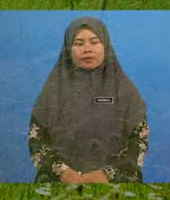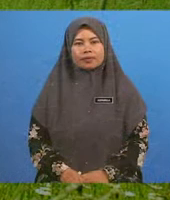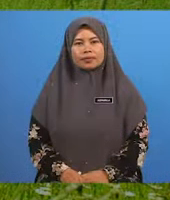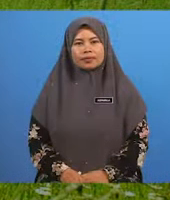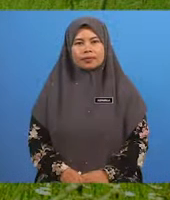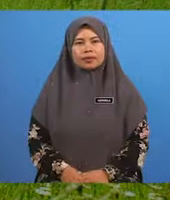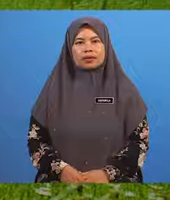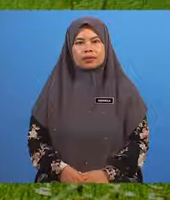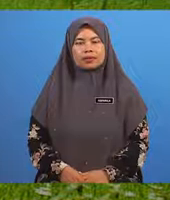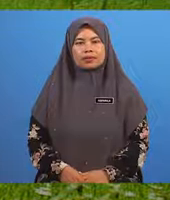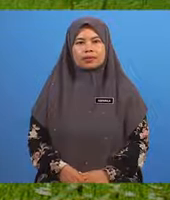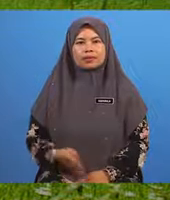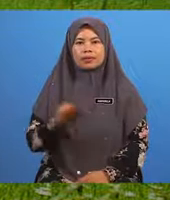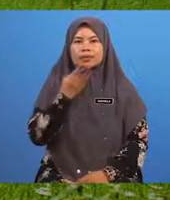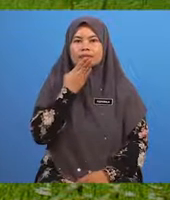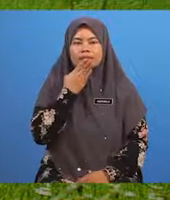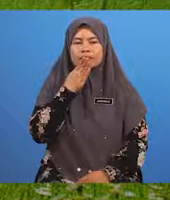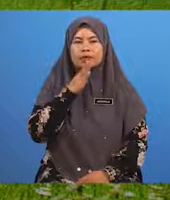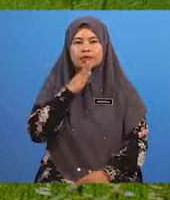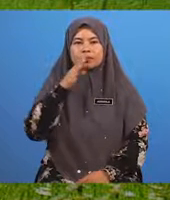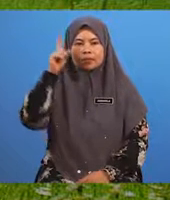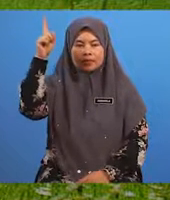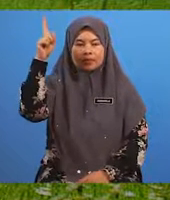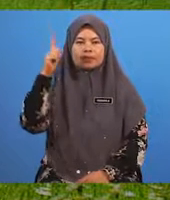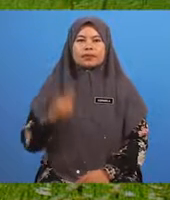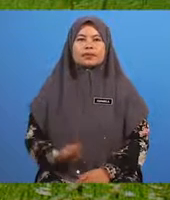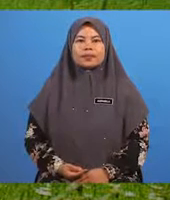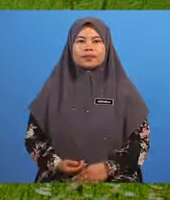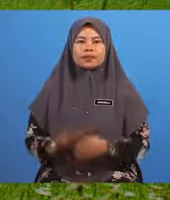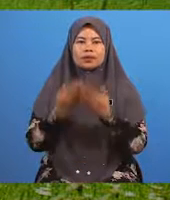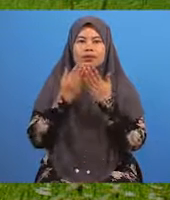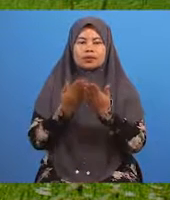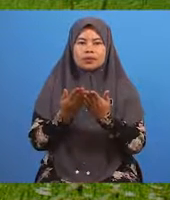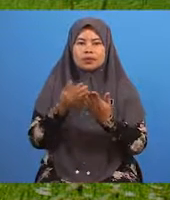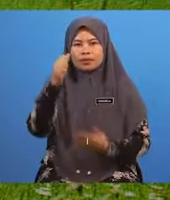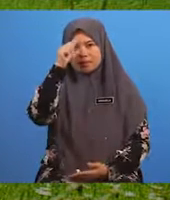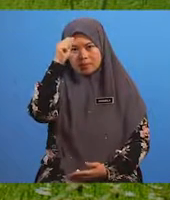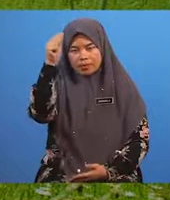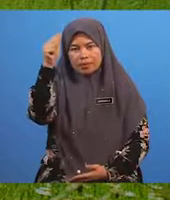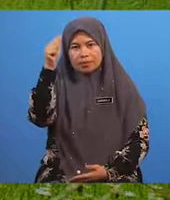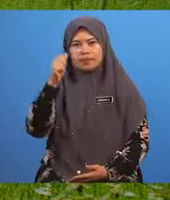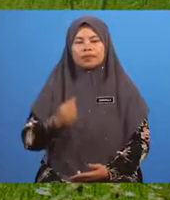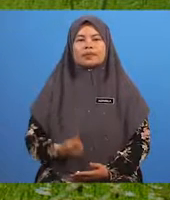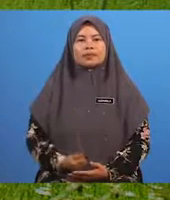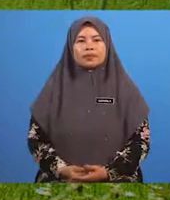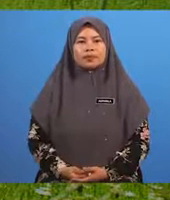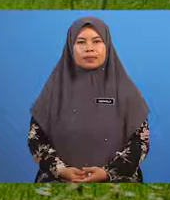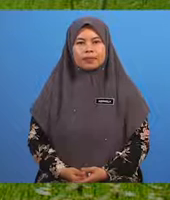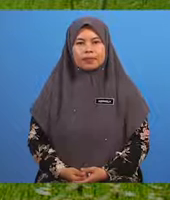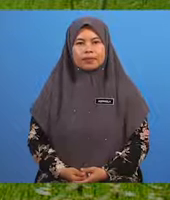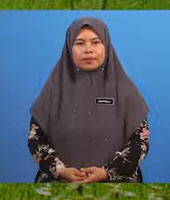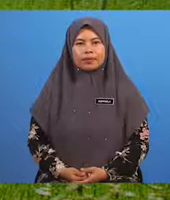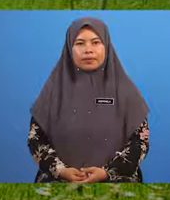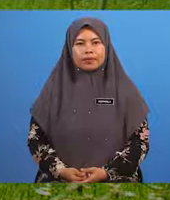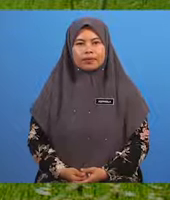A'udzu billahi minasyaitonir rajim. Bismillahirrahmanirrahim. Alhamdulillahi rabbil alamin. Assalatu wassalamu ala